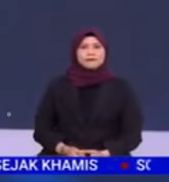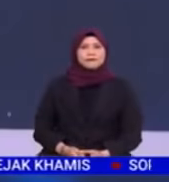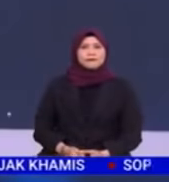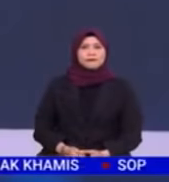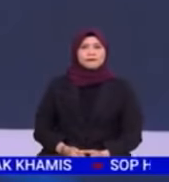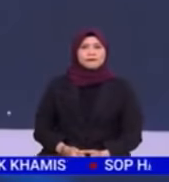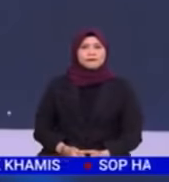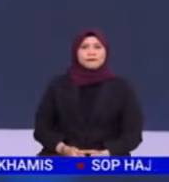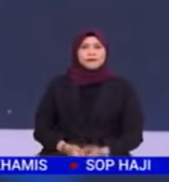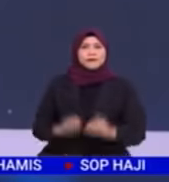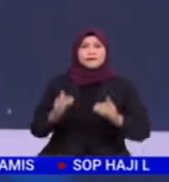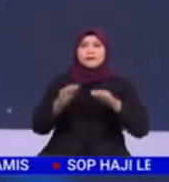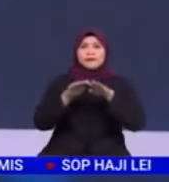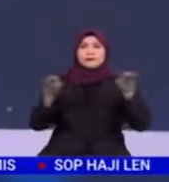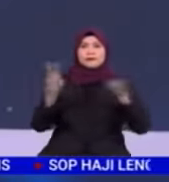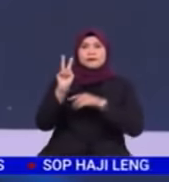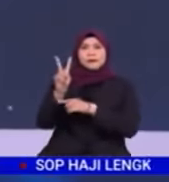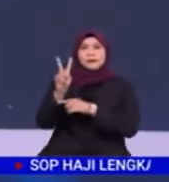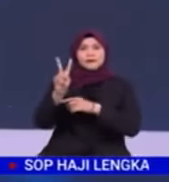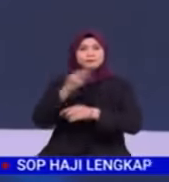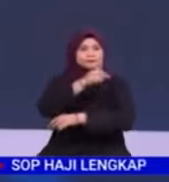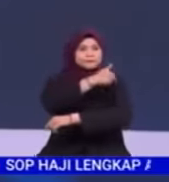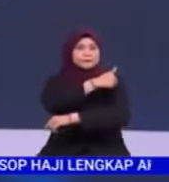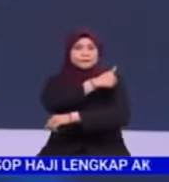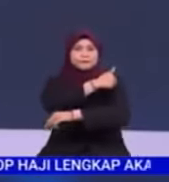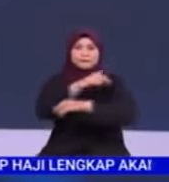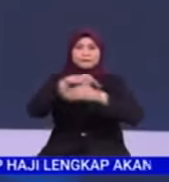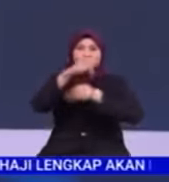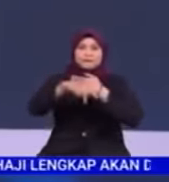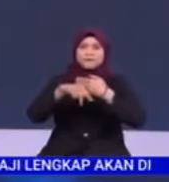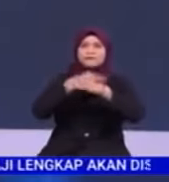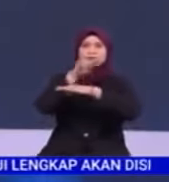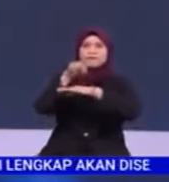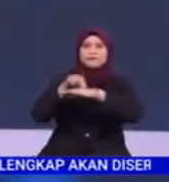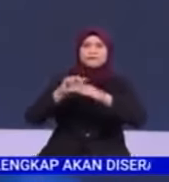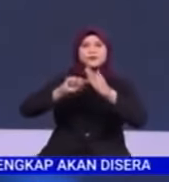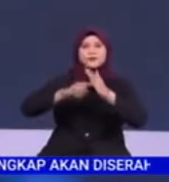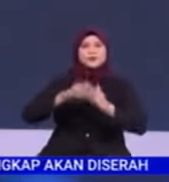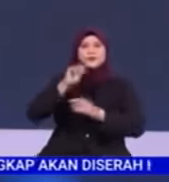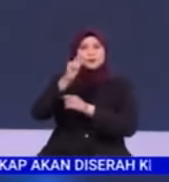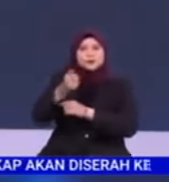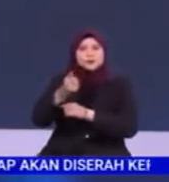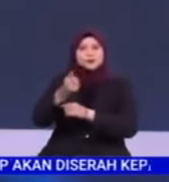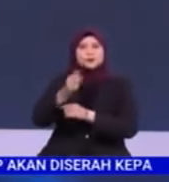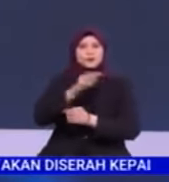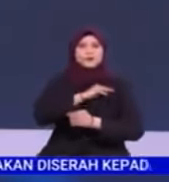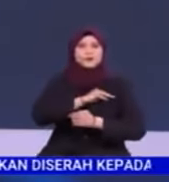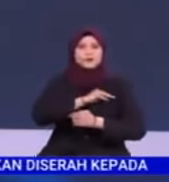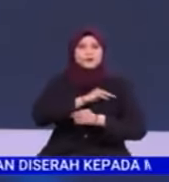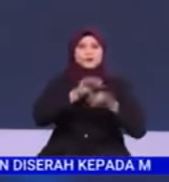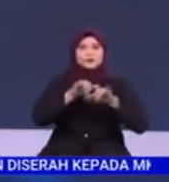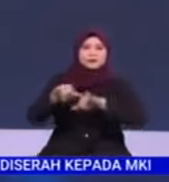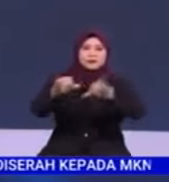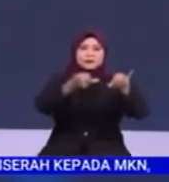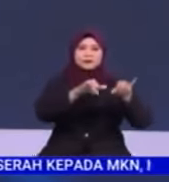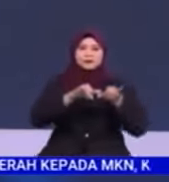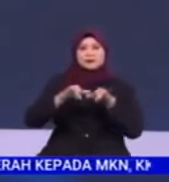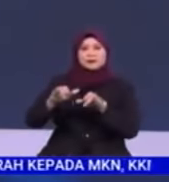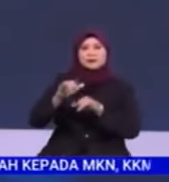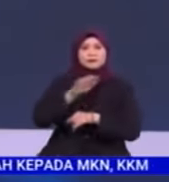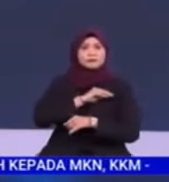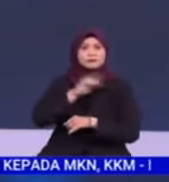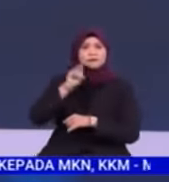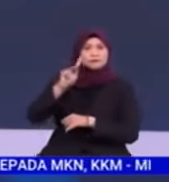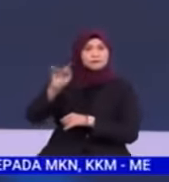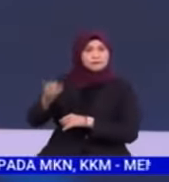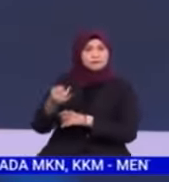menjelang fasa kedua program imunisasi komik 19 kebangsaannya akan Bermuda iso menteri penyelaras Chaeri Jamaludin Abu Bakar